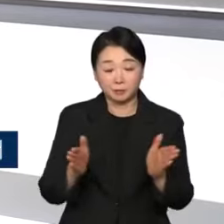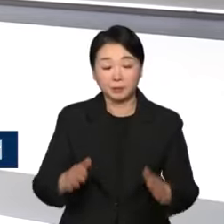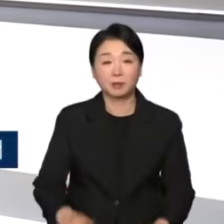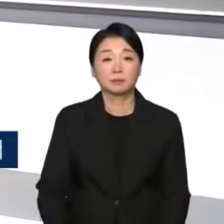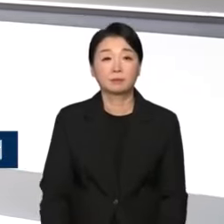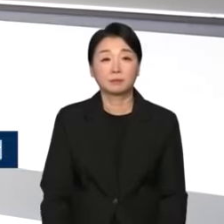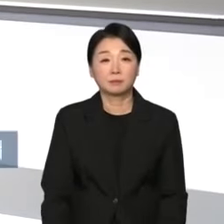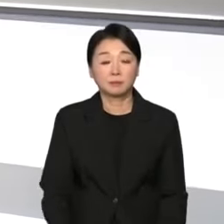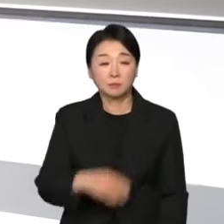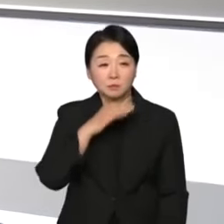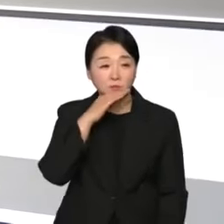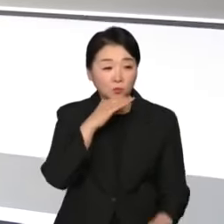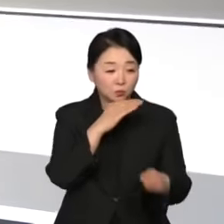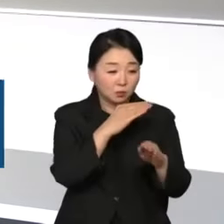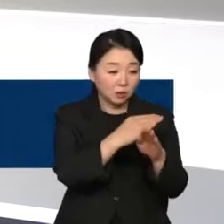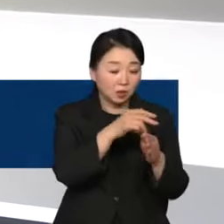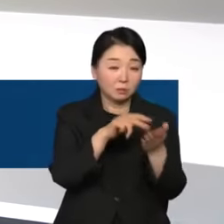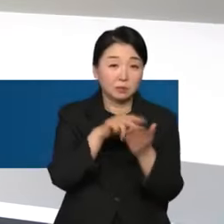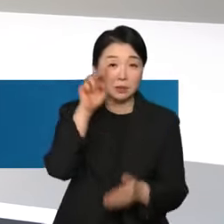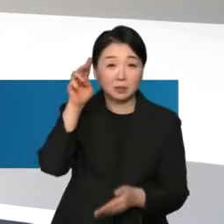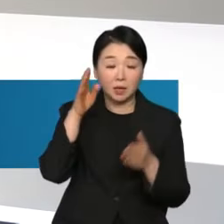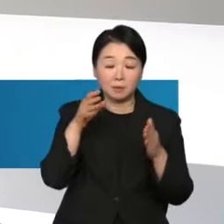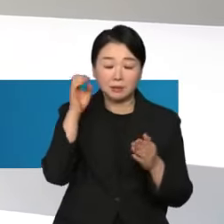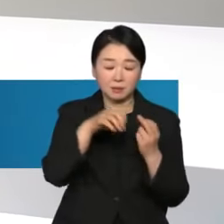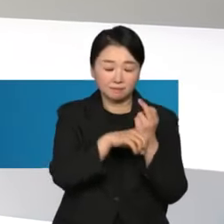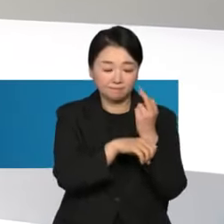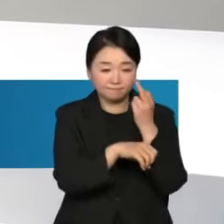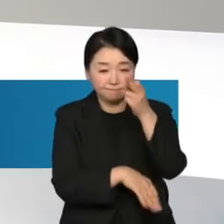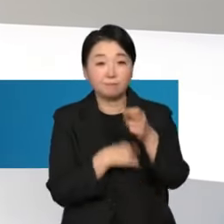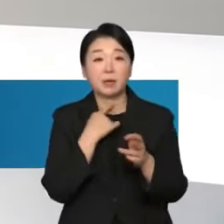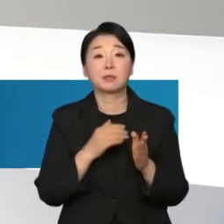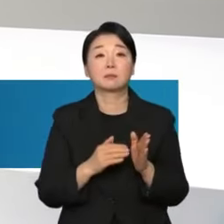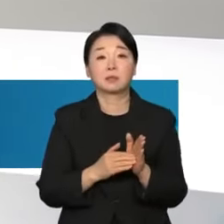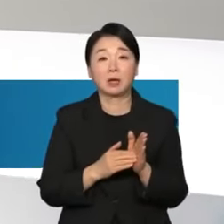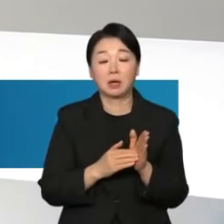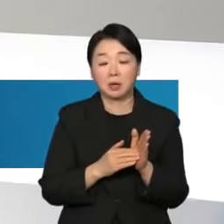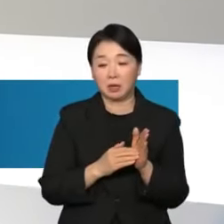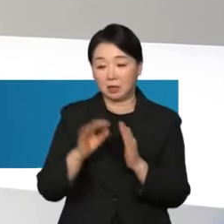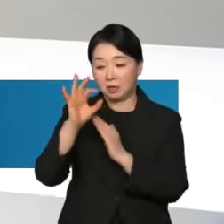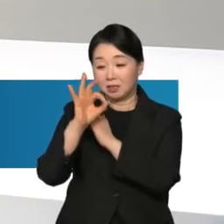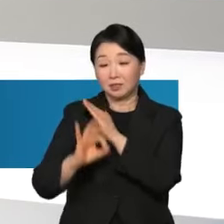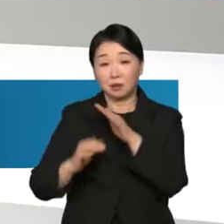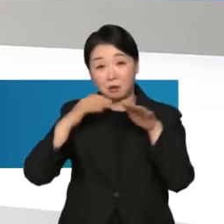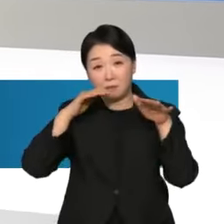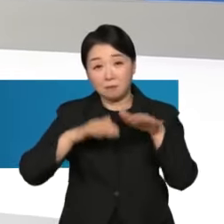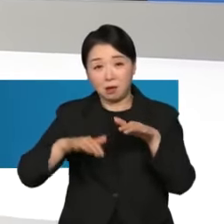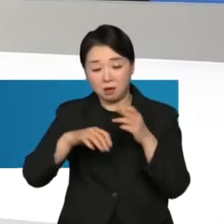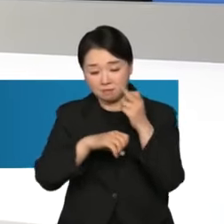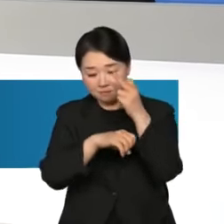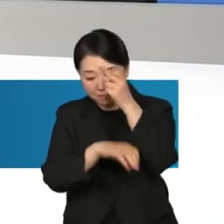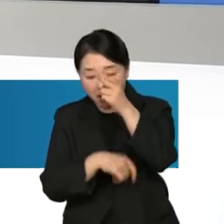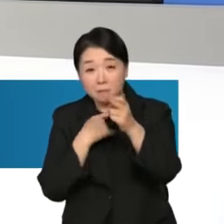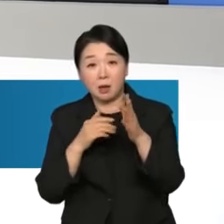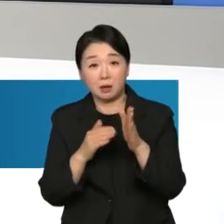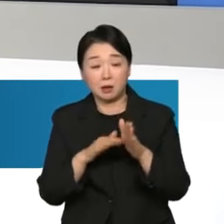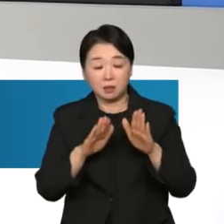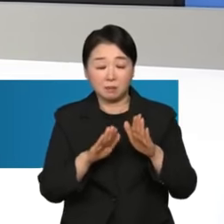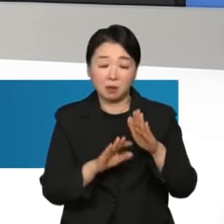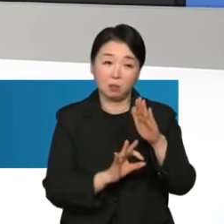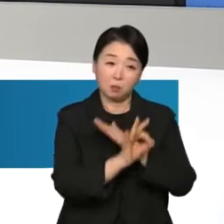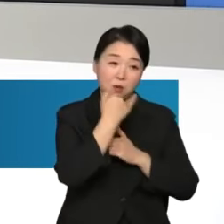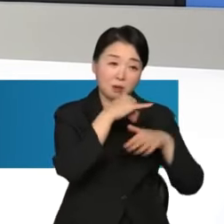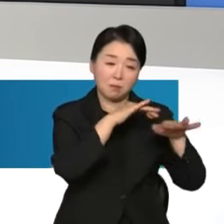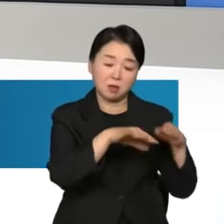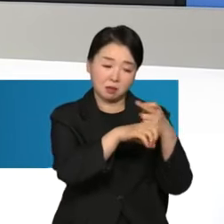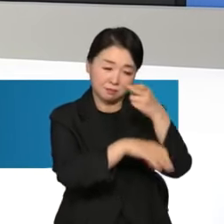북한이 나흘 만에 다시 미사일 도발을 감행했습니다. 지난주 서해 쪽으로 순항 미사일을 쏜 데 이어 이번엔 동해안에서 여러